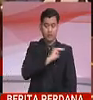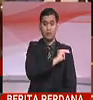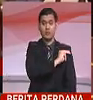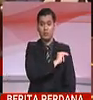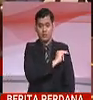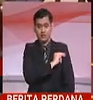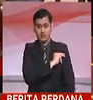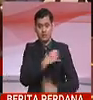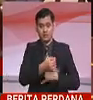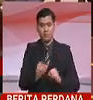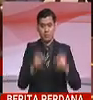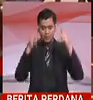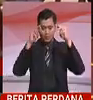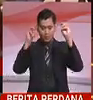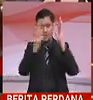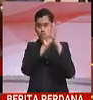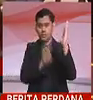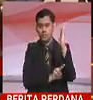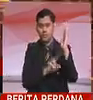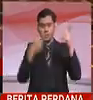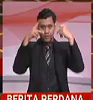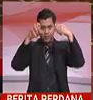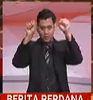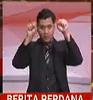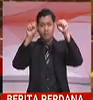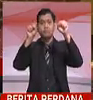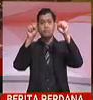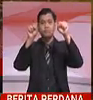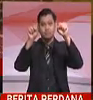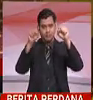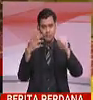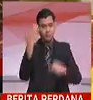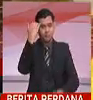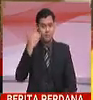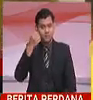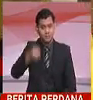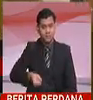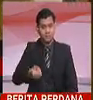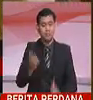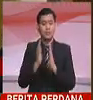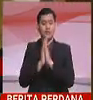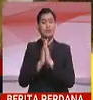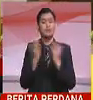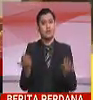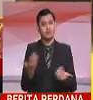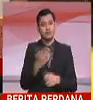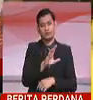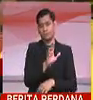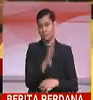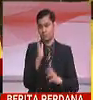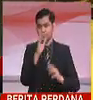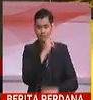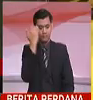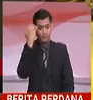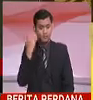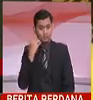Datuk Seri Taqiyuddin Hassan dan Presiden Mahkamah Rayuan Tan Sri Rohana Yusof. Terhadir Hakim Besar Malaya Tan Sri Azhar